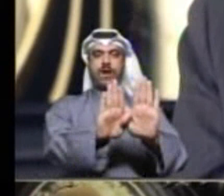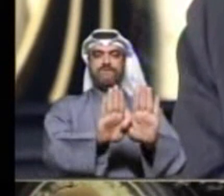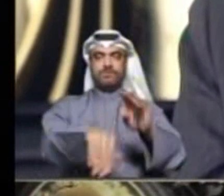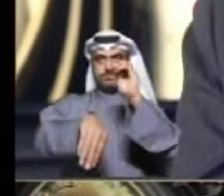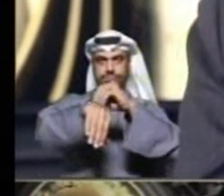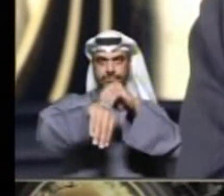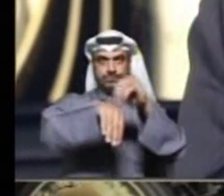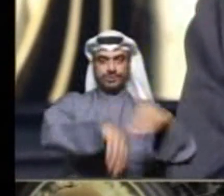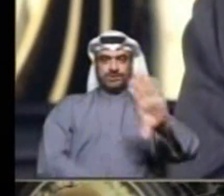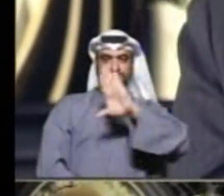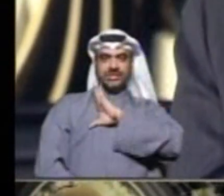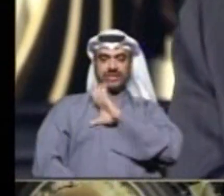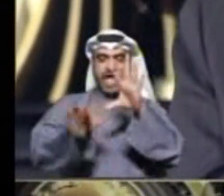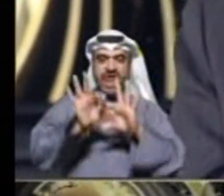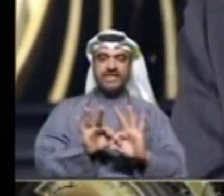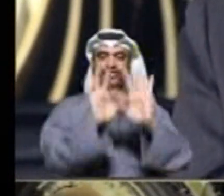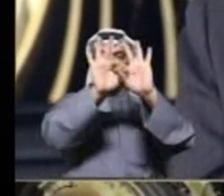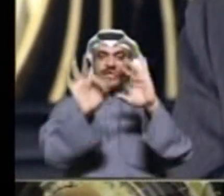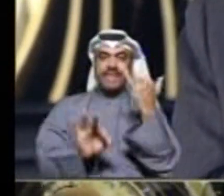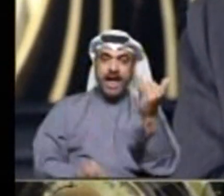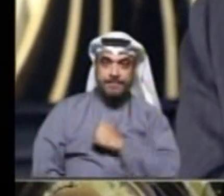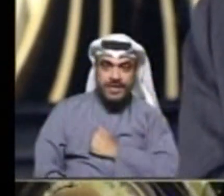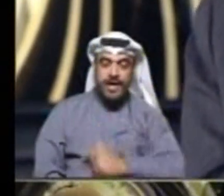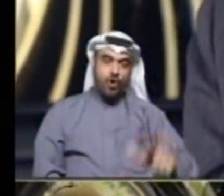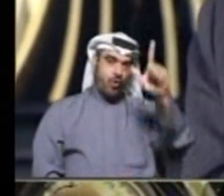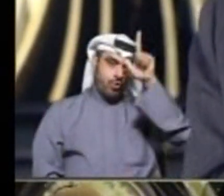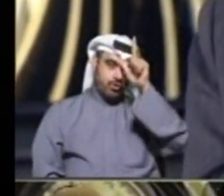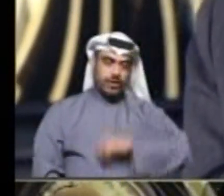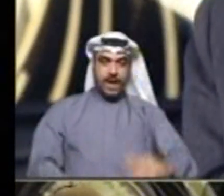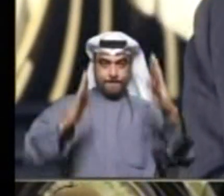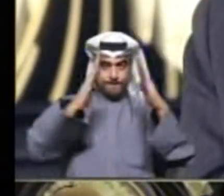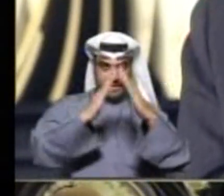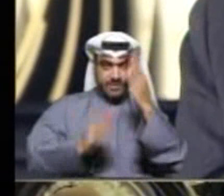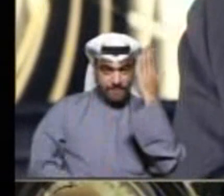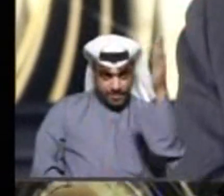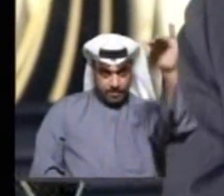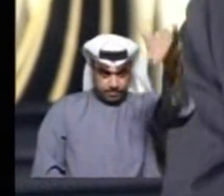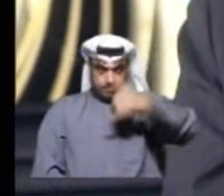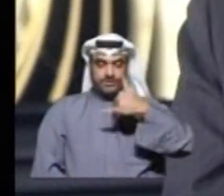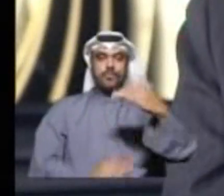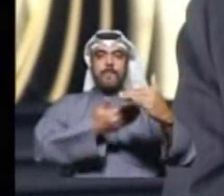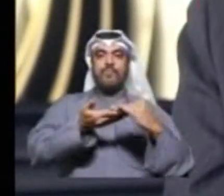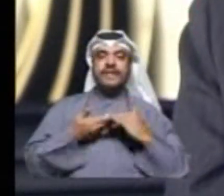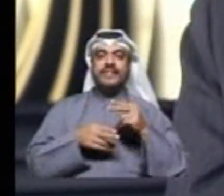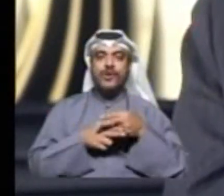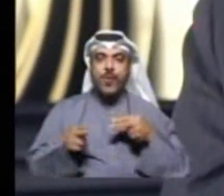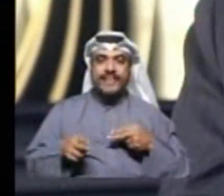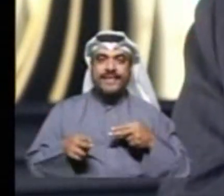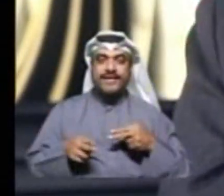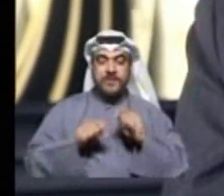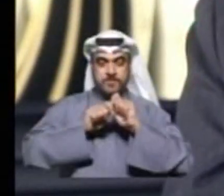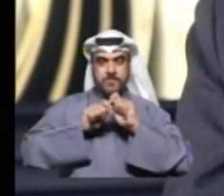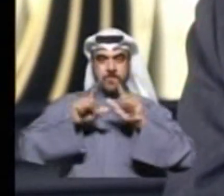معظمها قوات مصرية أردنية التي وصلت، فكان نجاح الدبلوماسية. بمناسبة الحديث عن الدبلوماسية، طبعا ننساش دور